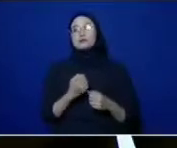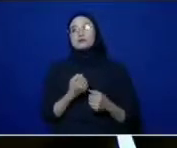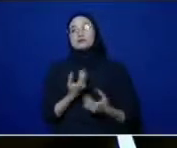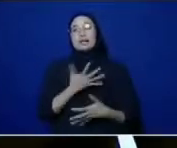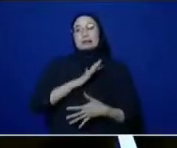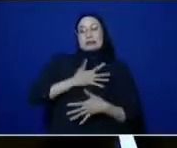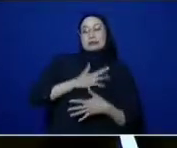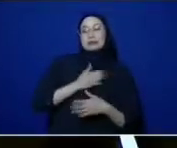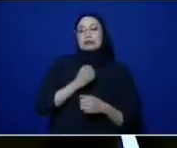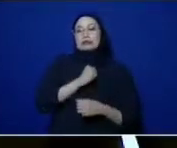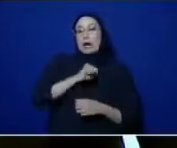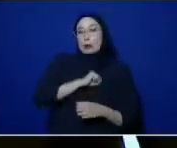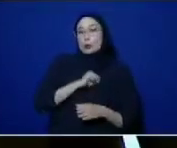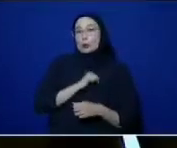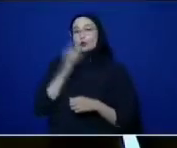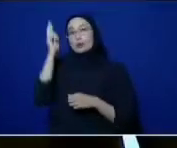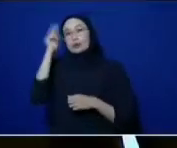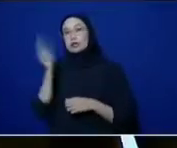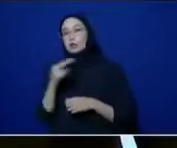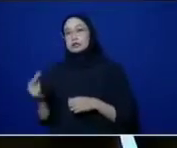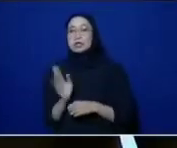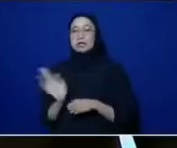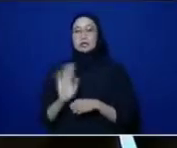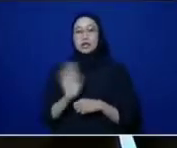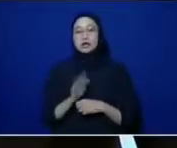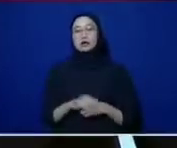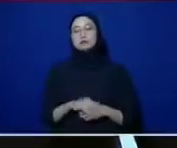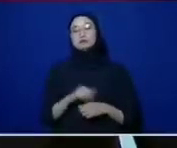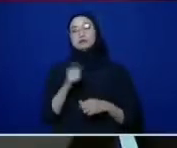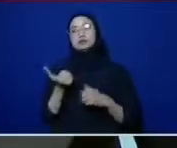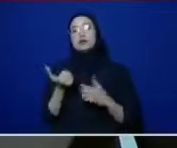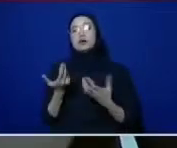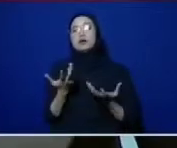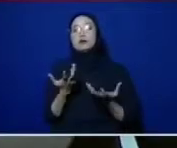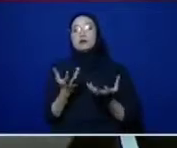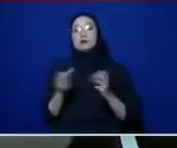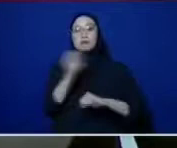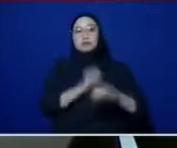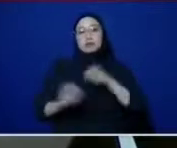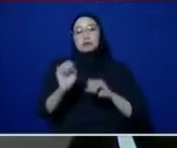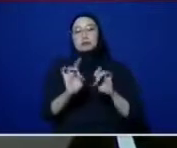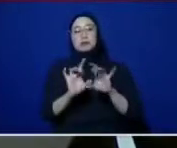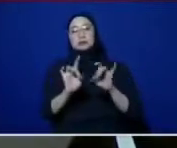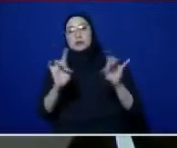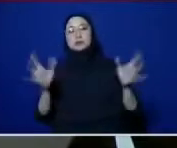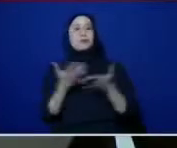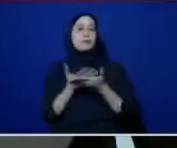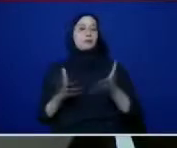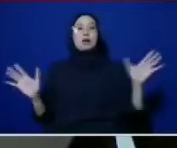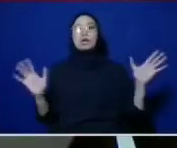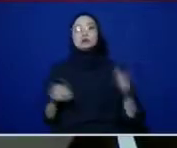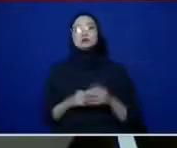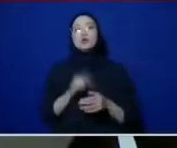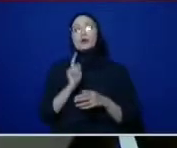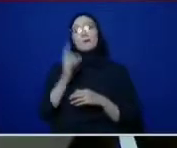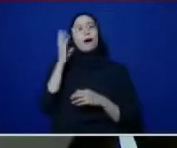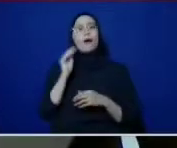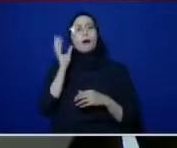bisa berbuat seenaknya. Ini kita alami di beberapa tempat, jadi ini saya